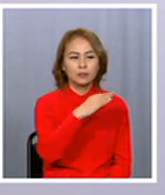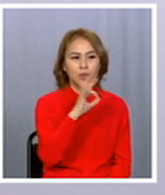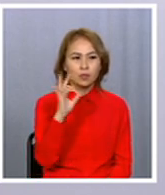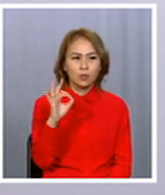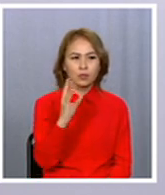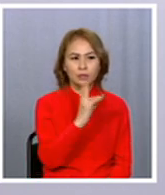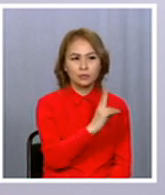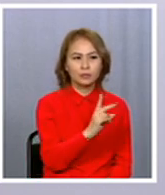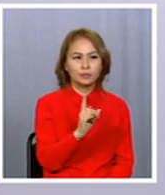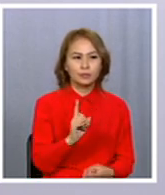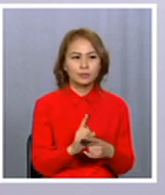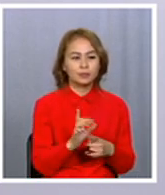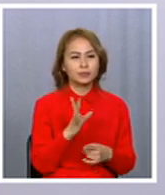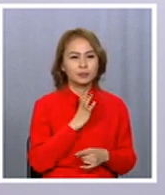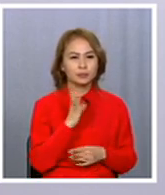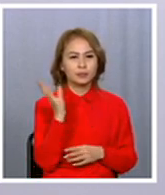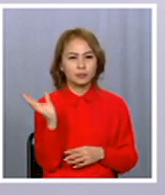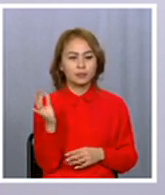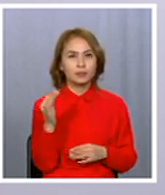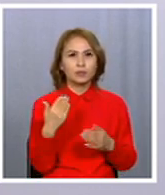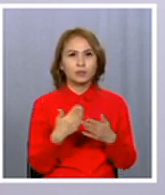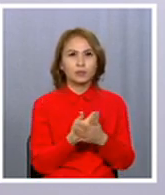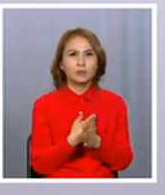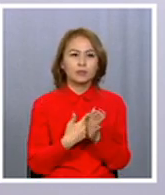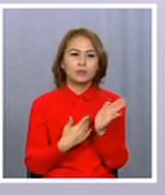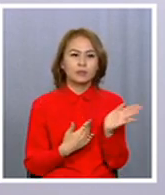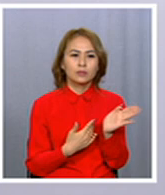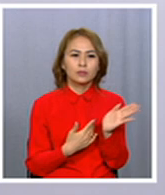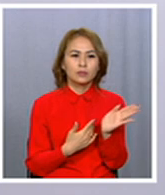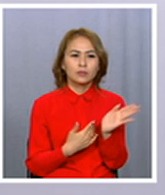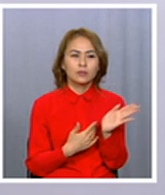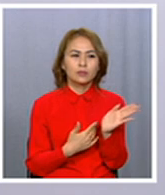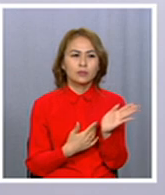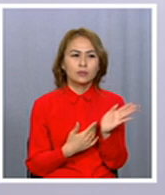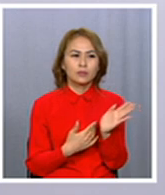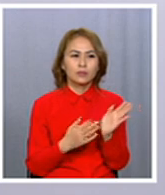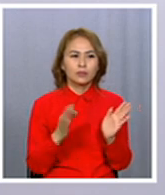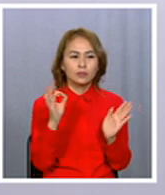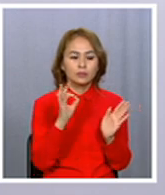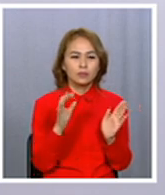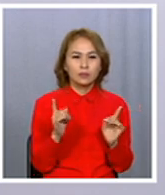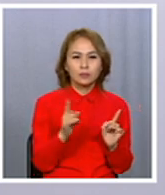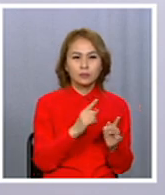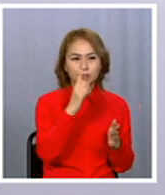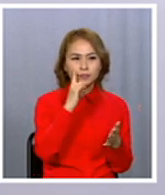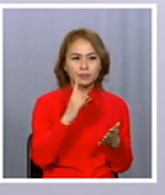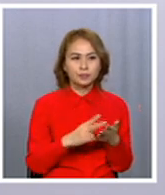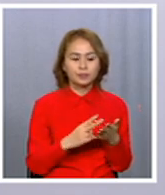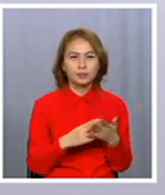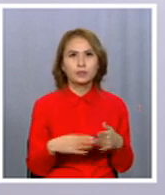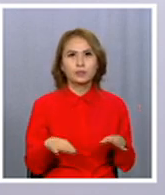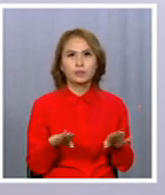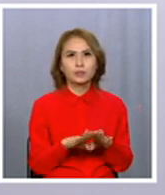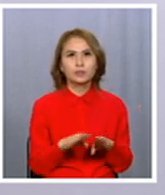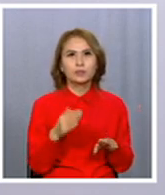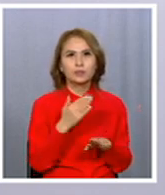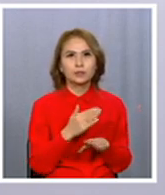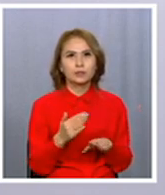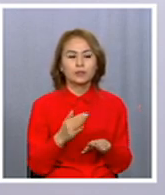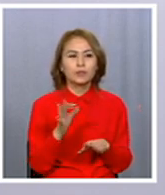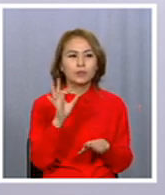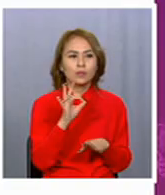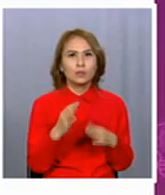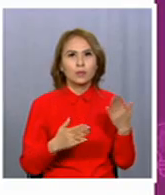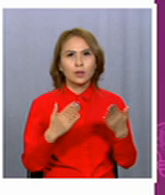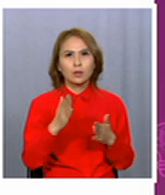бізде оң жағында болды. Енді сол жағы бойынша нөлдік мына нүктемен дәлдейміз. Сонда балалар, мына бізде нөл болатын